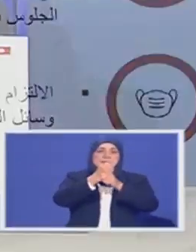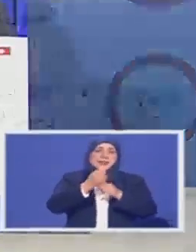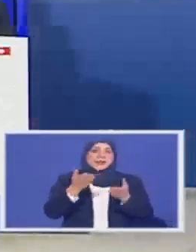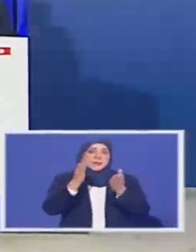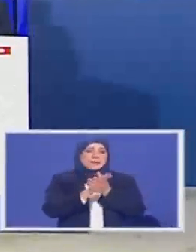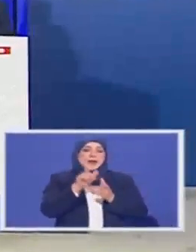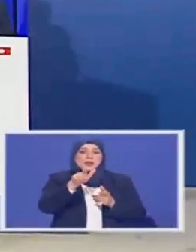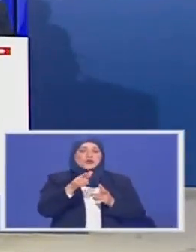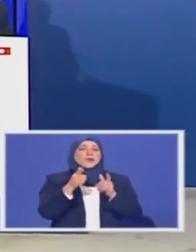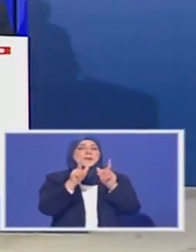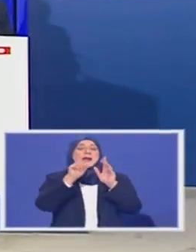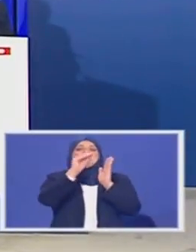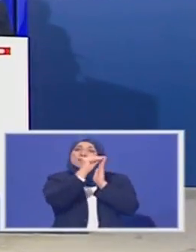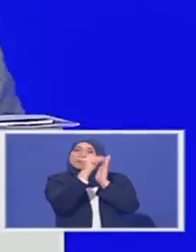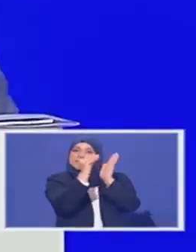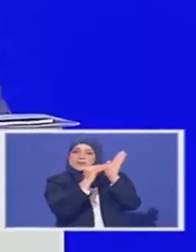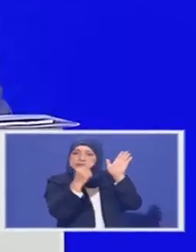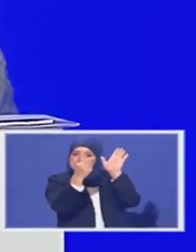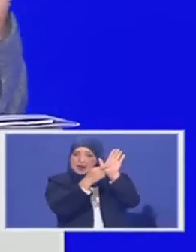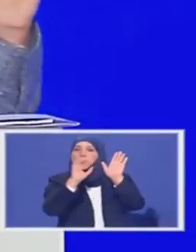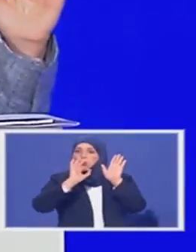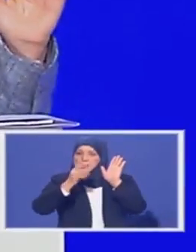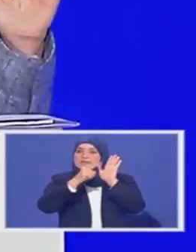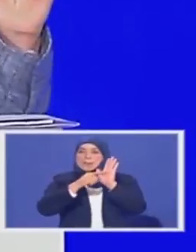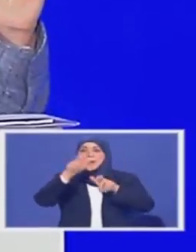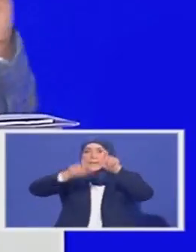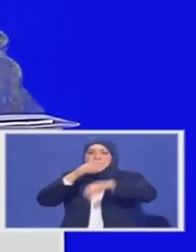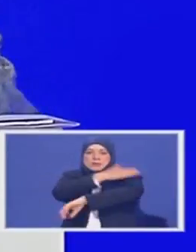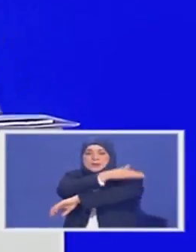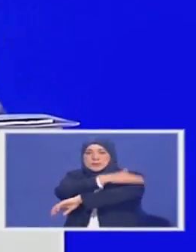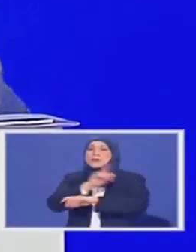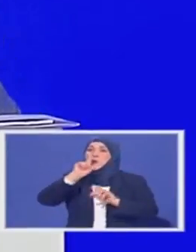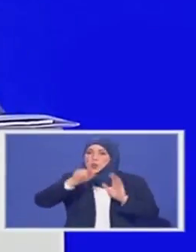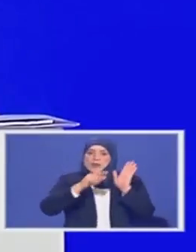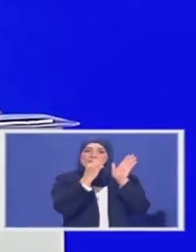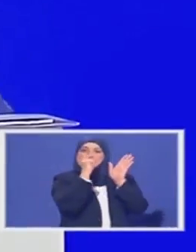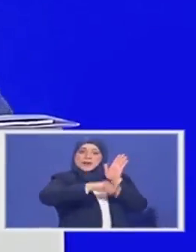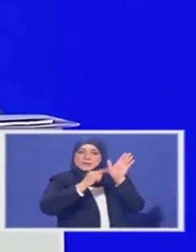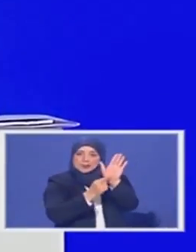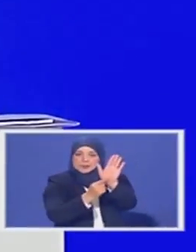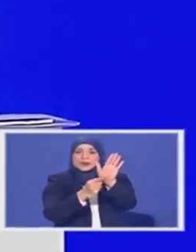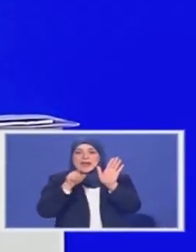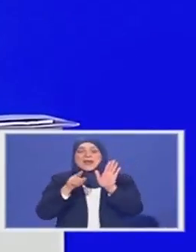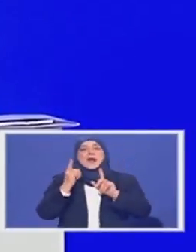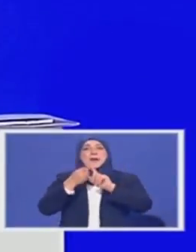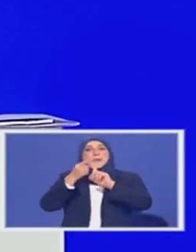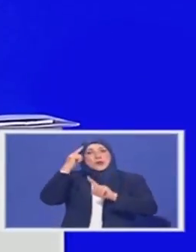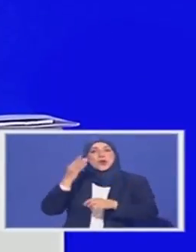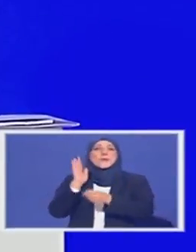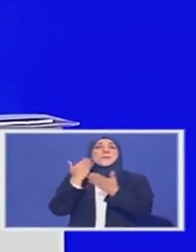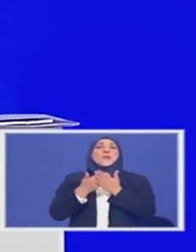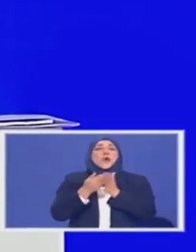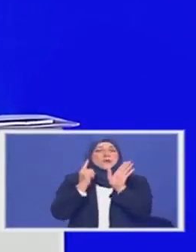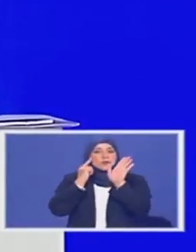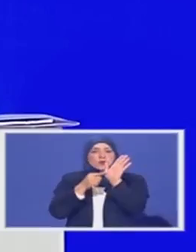عندهم الاستمارة، الموظفين عندهم الترخيص، هذا اللي باش يخول استعمال النقل